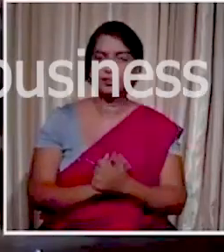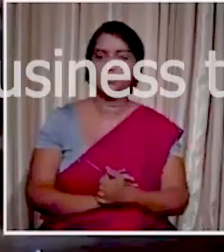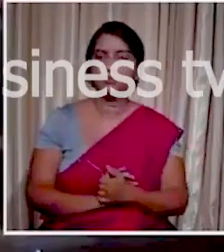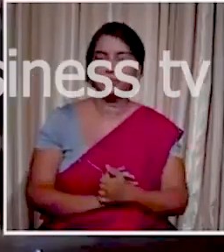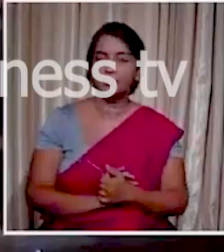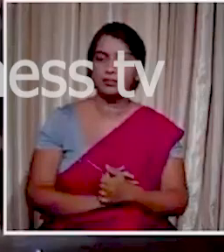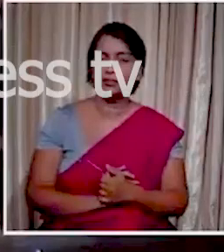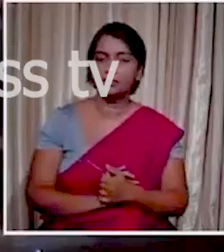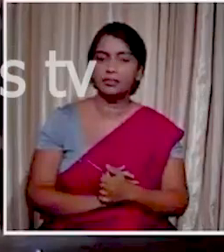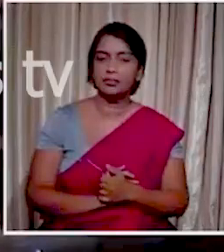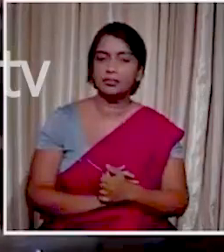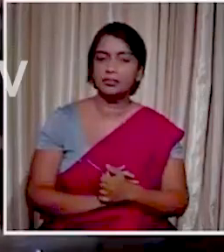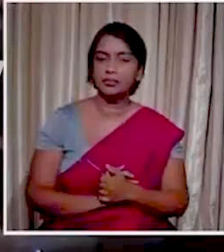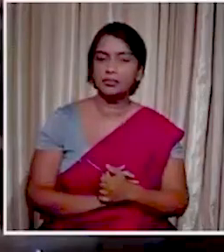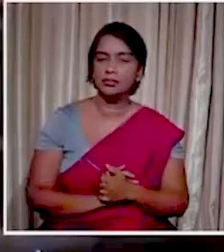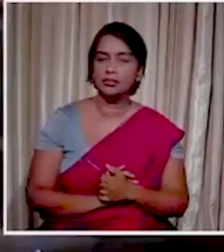एक निकंग